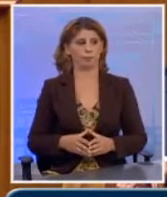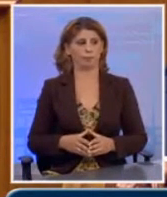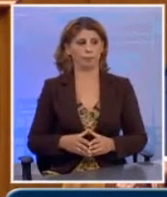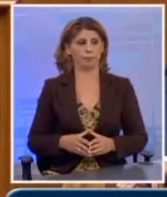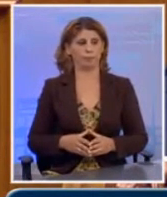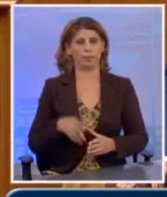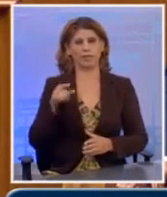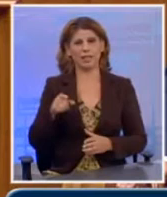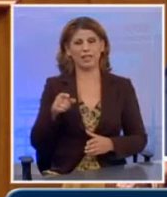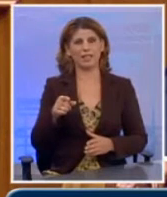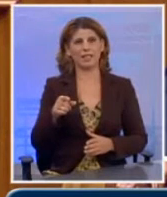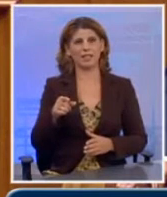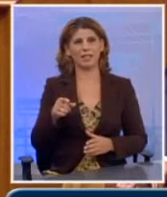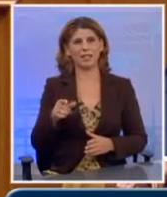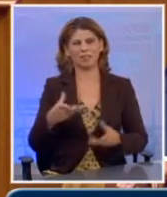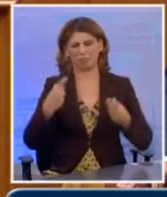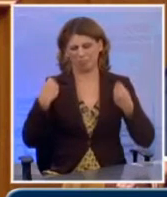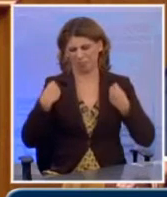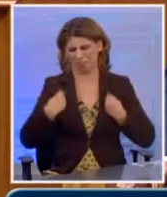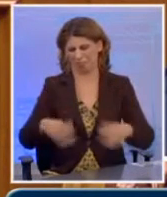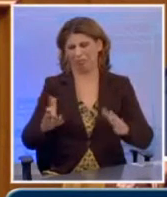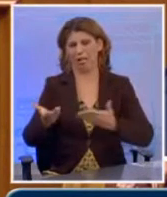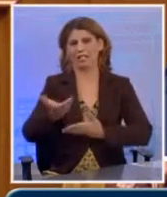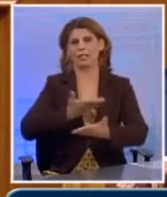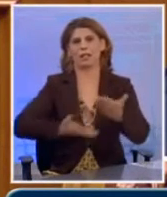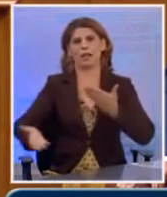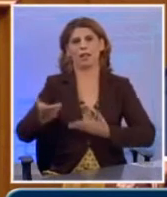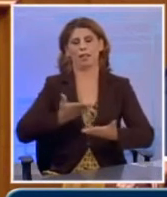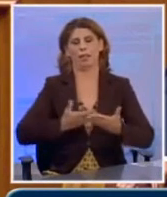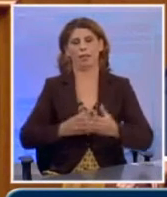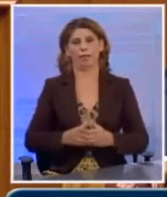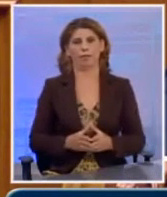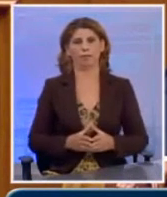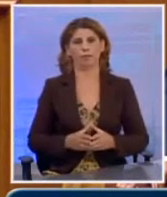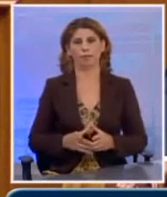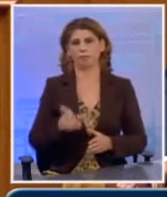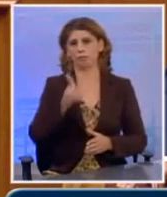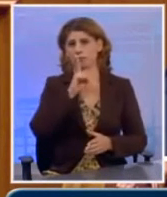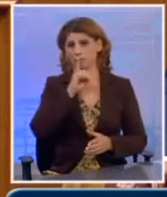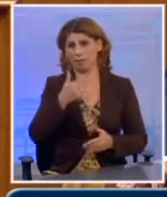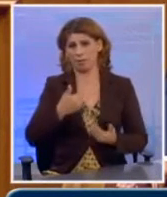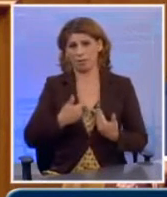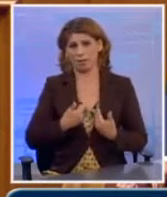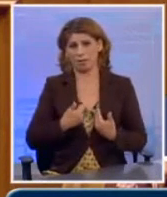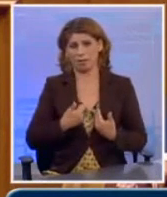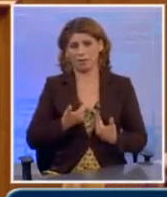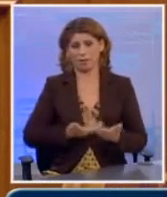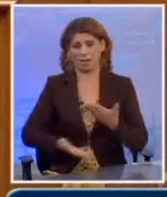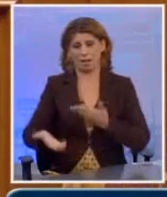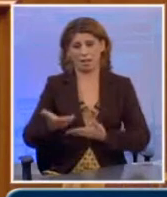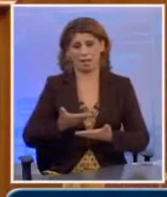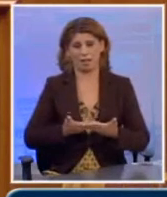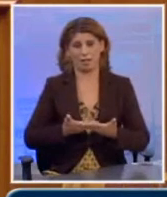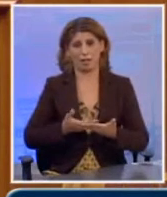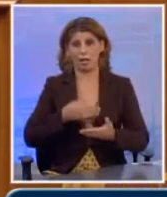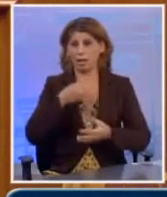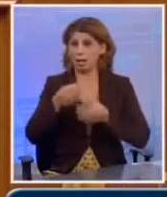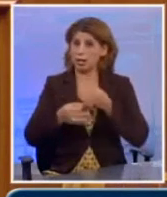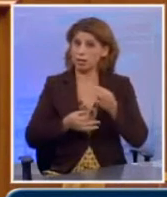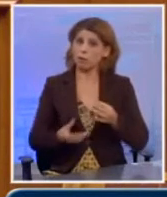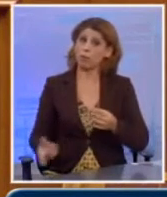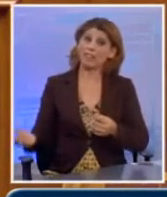είναι η πλέον ανέσχυτη συναλλαγή. Μην μιλάμε εμείς για συναλλαγές. Να μιλήσουμε και για